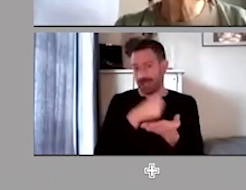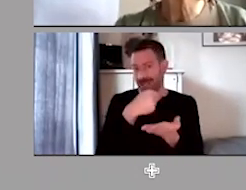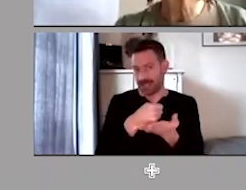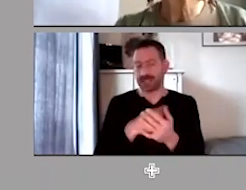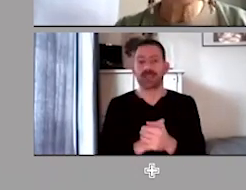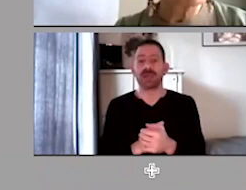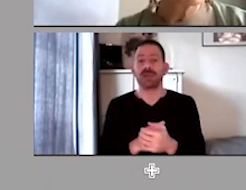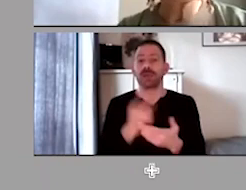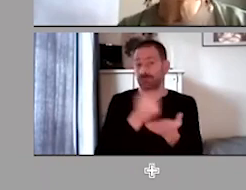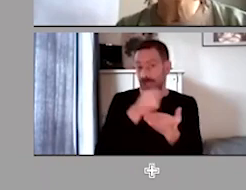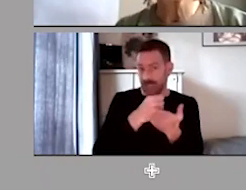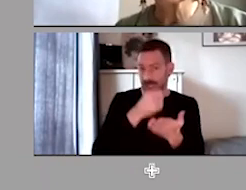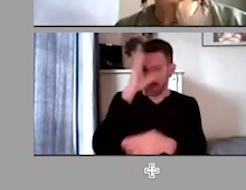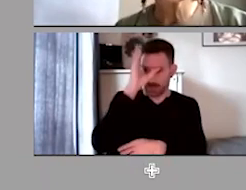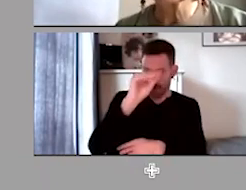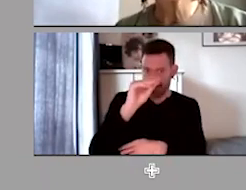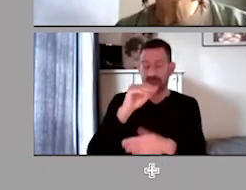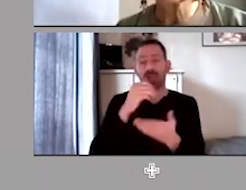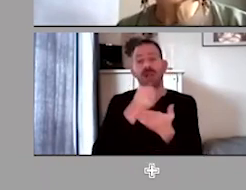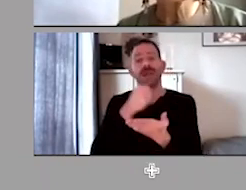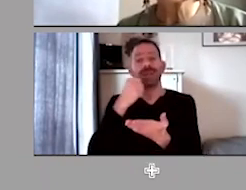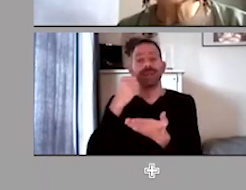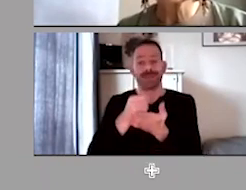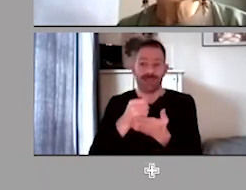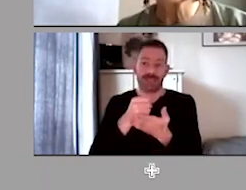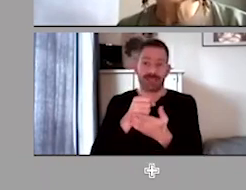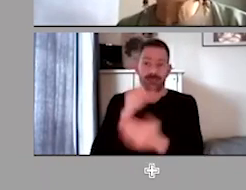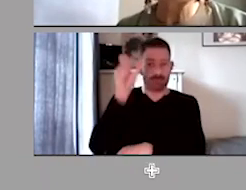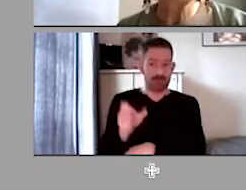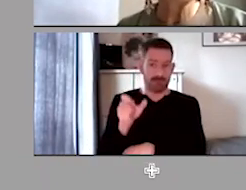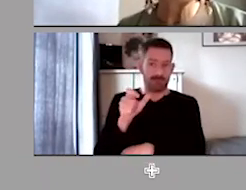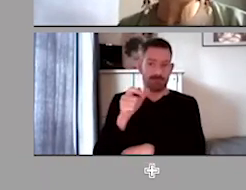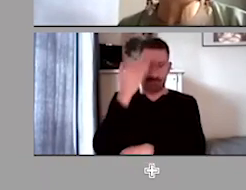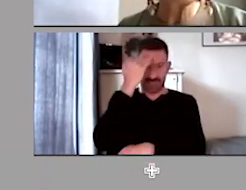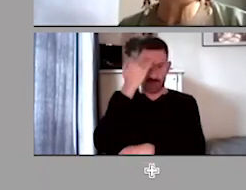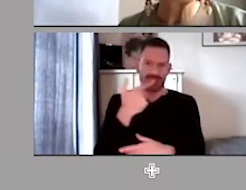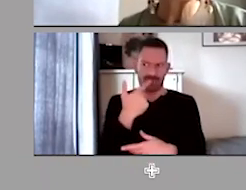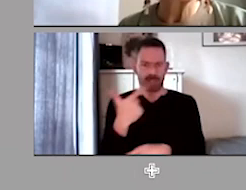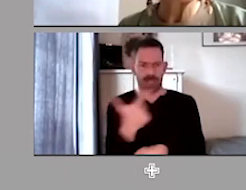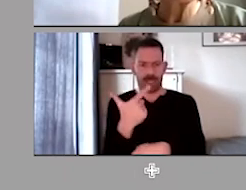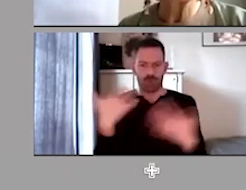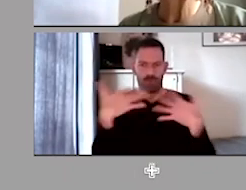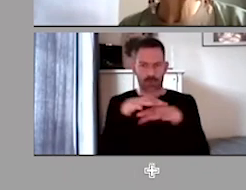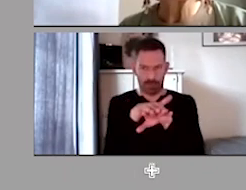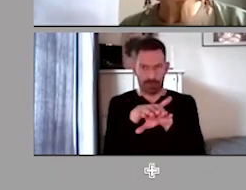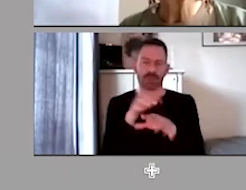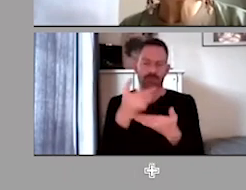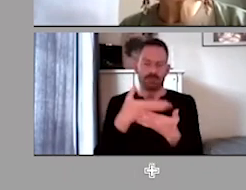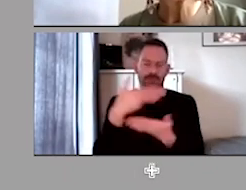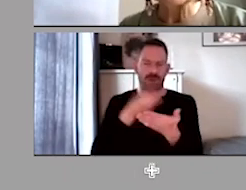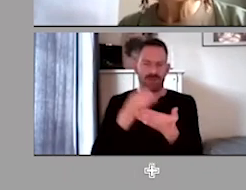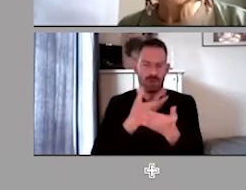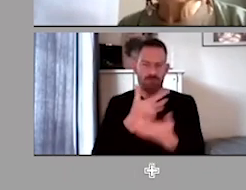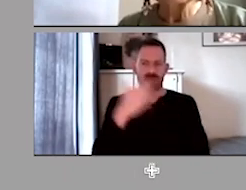le test professionnel et le test de personnalité. Comme ça, on croise les deux éléments et ils nous apportent beaucoup d'éléments.